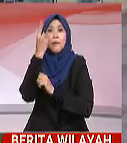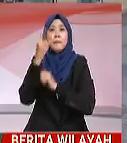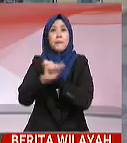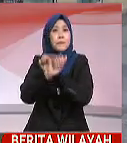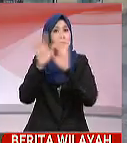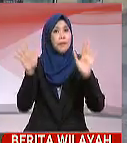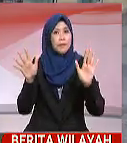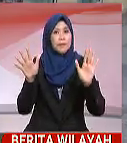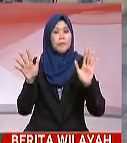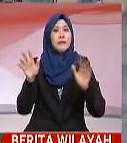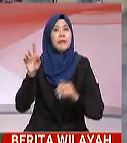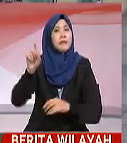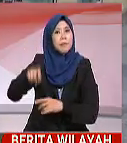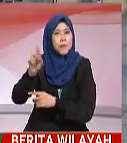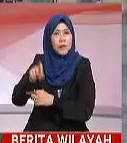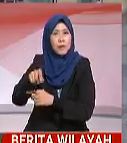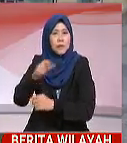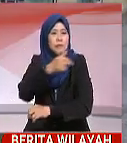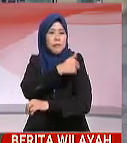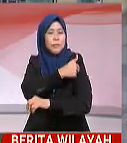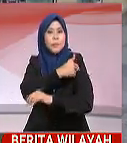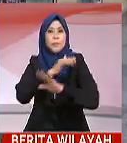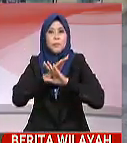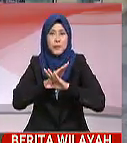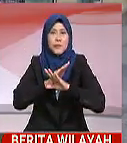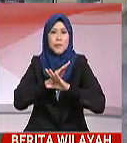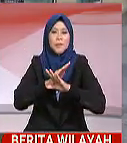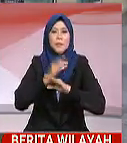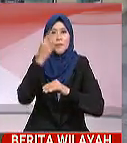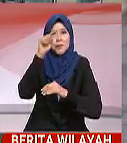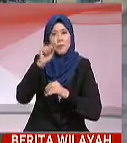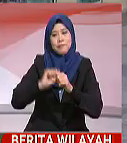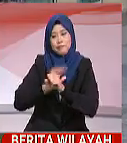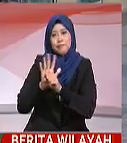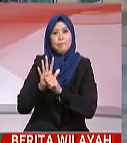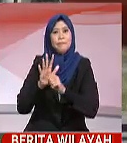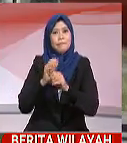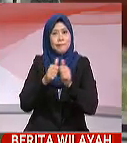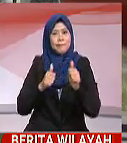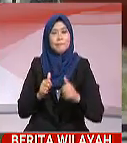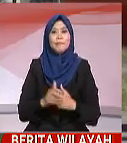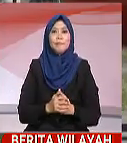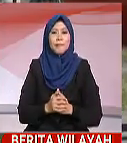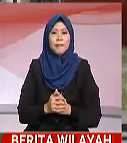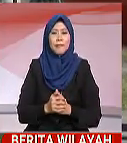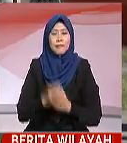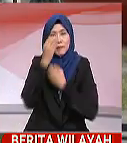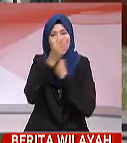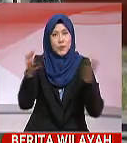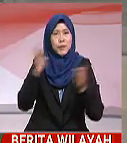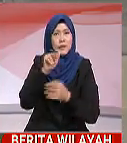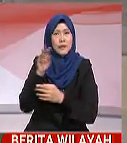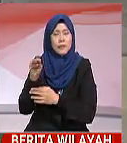tentang keperluan untuk kita mendapat imunisasi vaksin COVID-19 ini. Beliau ditemui pemerintah